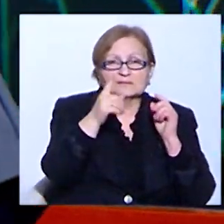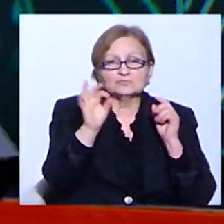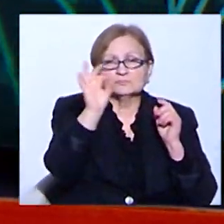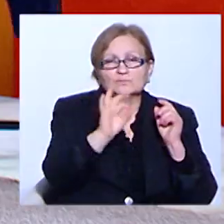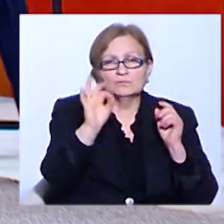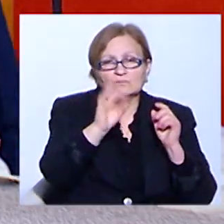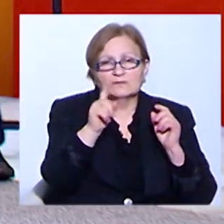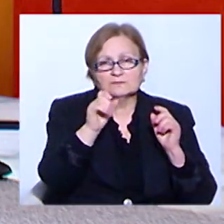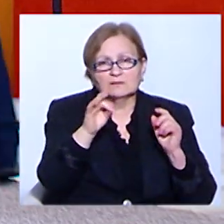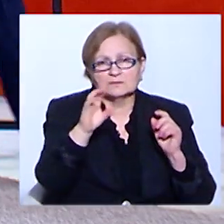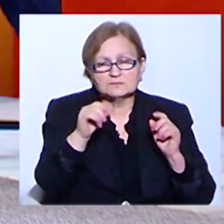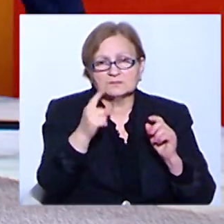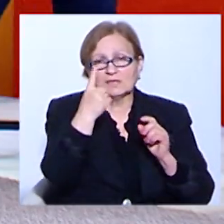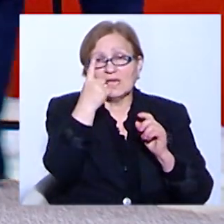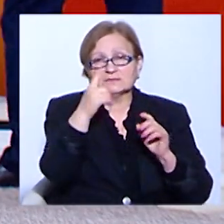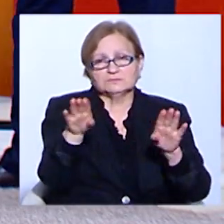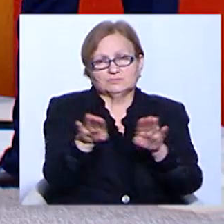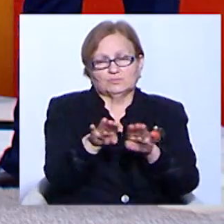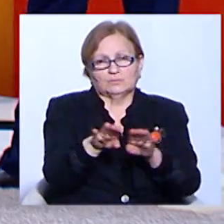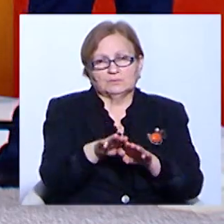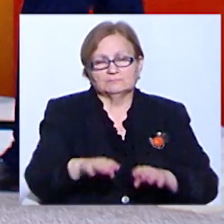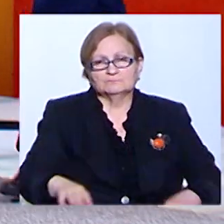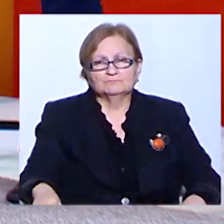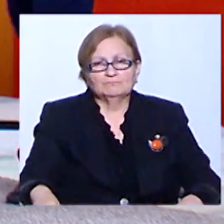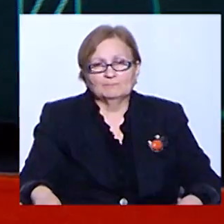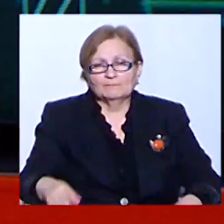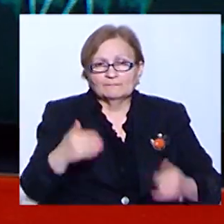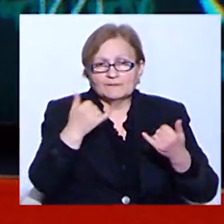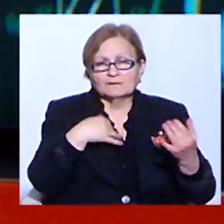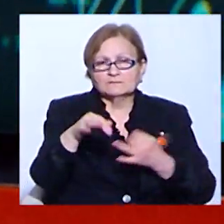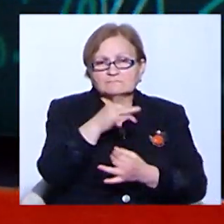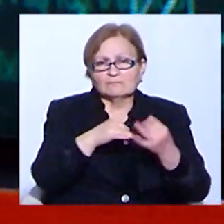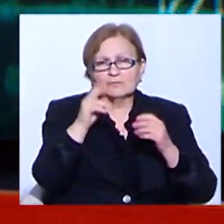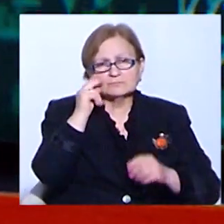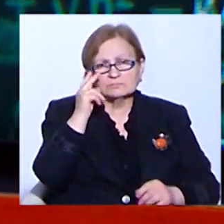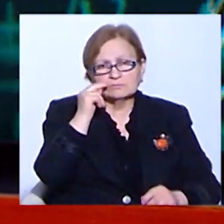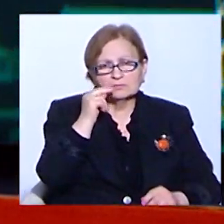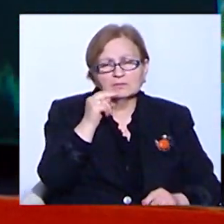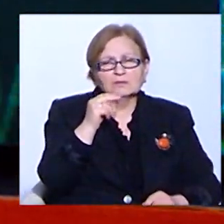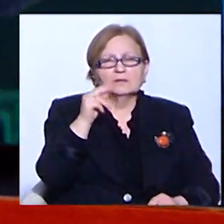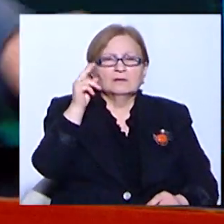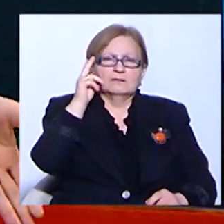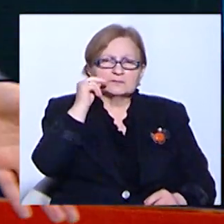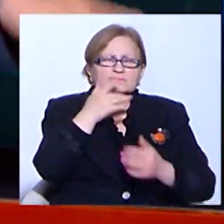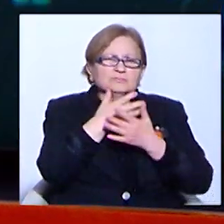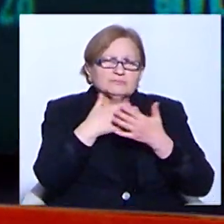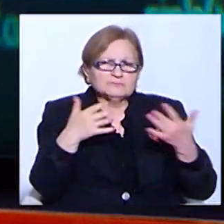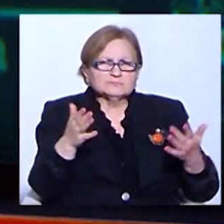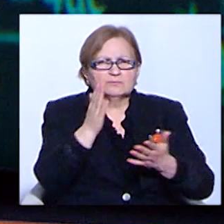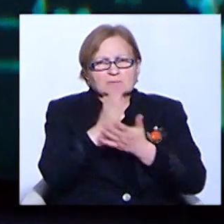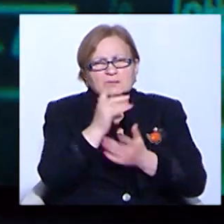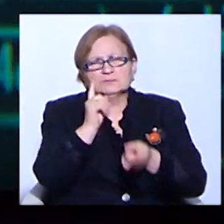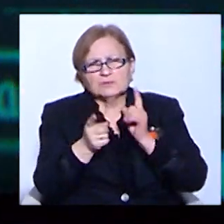ხარისხი. ერთი სტოლი და ასე შემდეგ. ეხლა, როდესაც ჩვენ საუბრობთ რიცხვებზე, ხო, რა თქმა უნდა, რიცხვები არის რაციონალურის, არაციონალურის